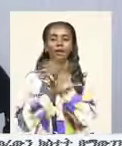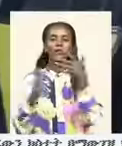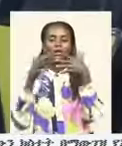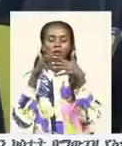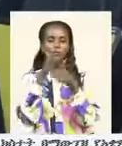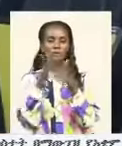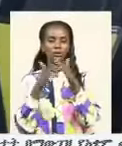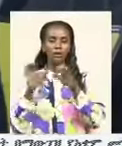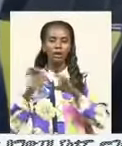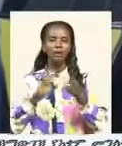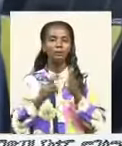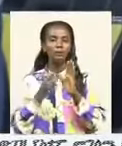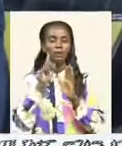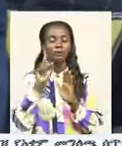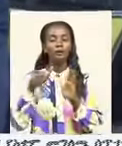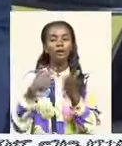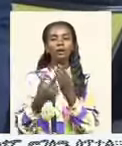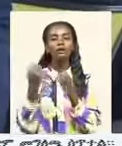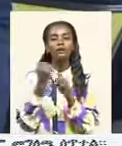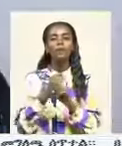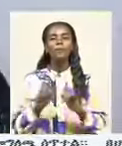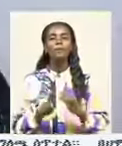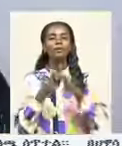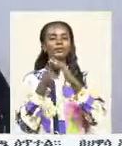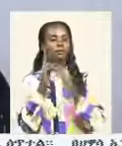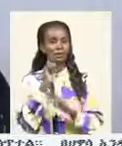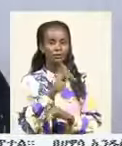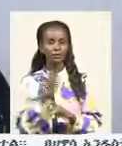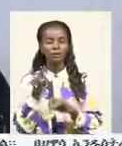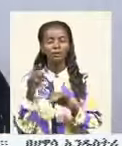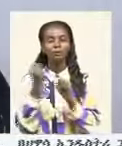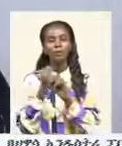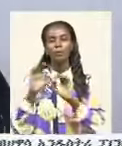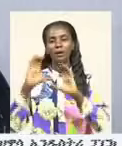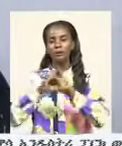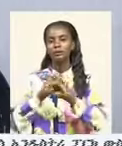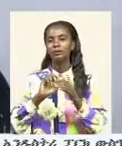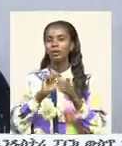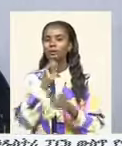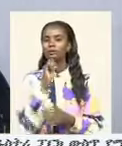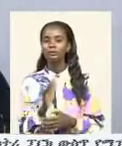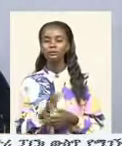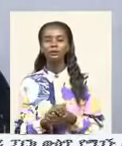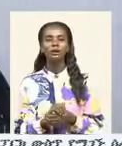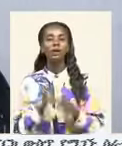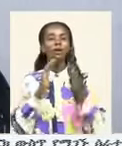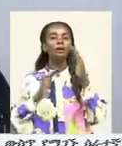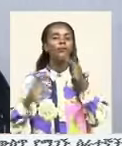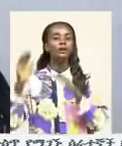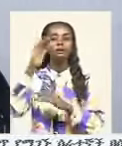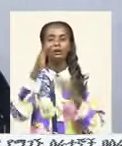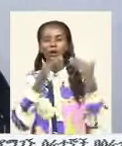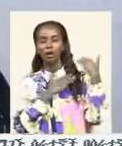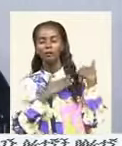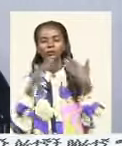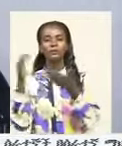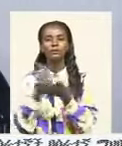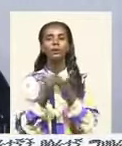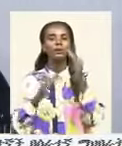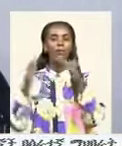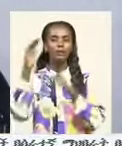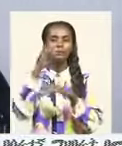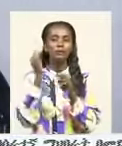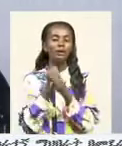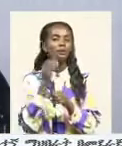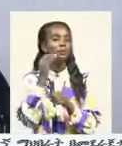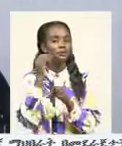ደረጃ ይካሄዳል ማለት ነው። ይሄ የስራ ማስጀመሪያ ነው እንጂ ይሄ የስራ ማጠናቀቂያ አይደለም። የበለጠ ኃላፊነት ወስደን የበለጠ የቤት